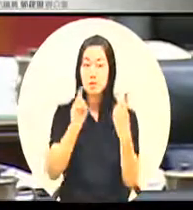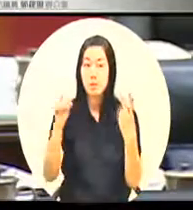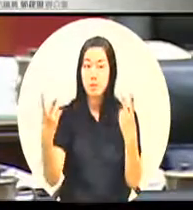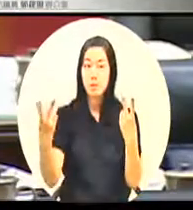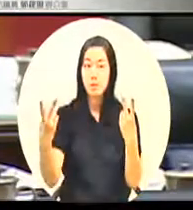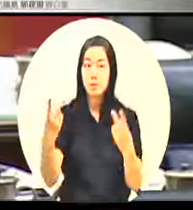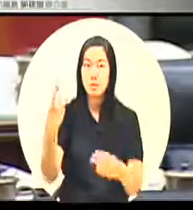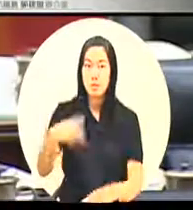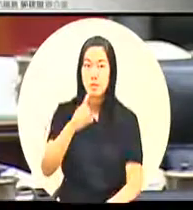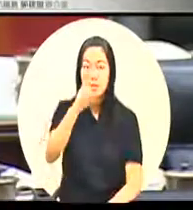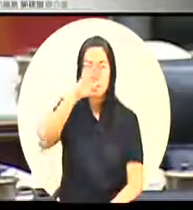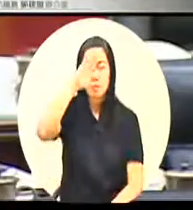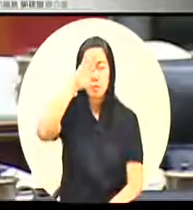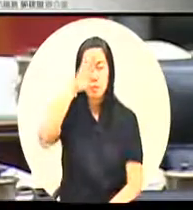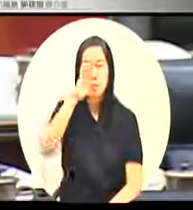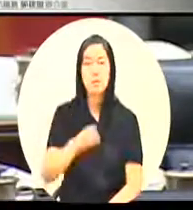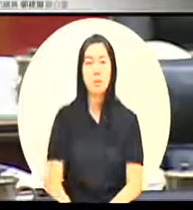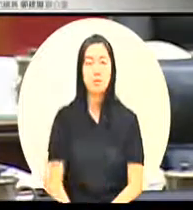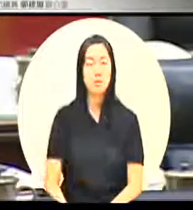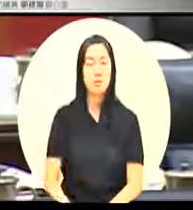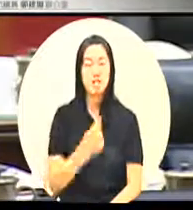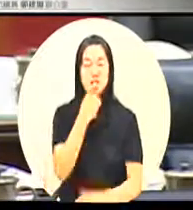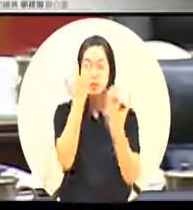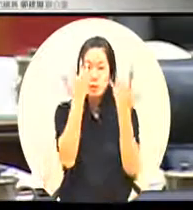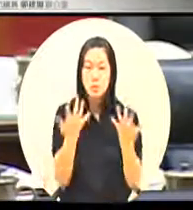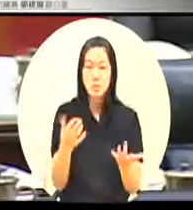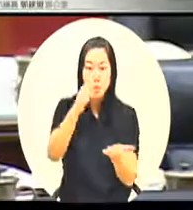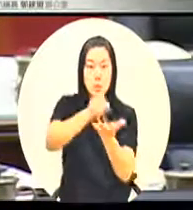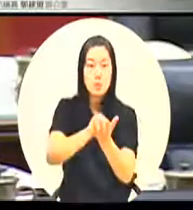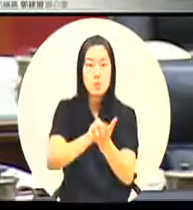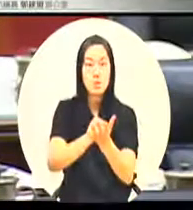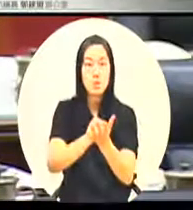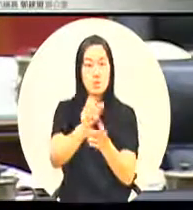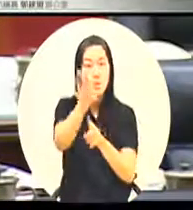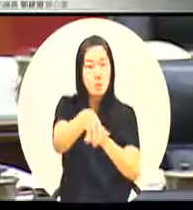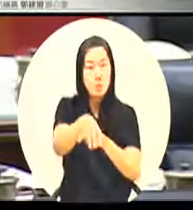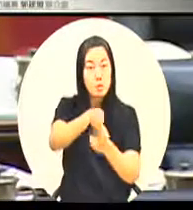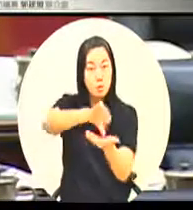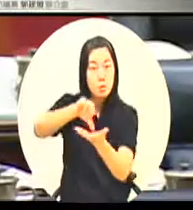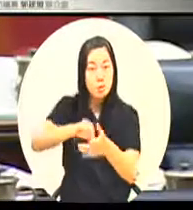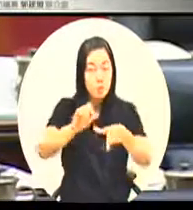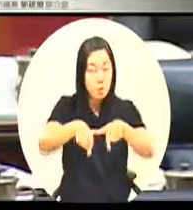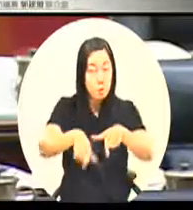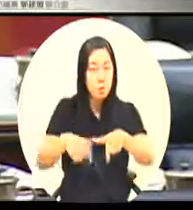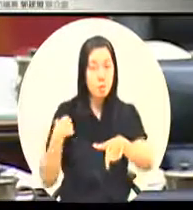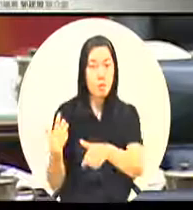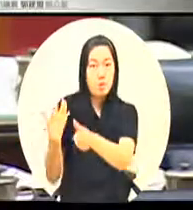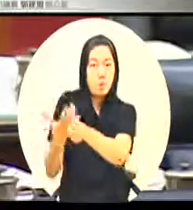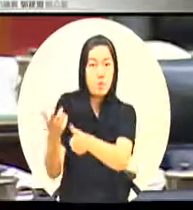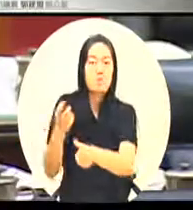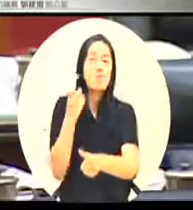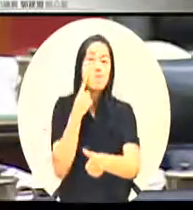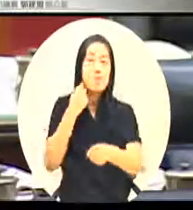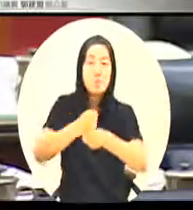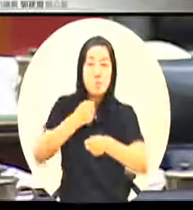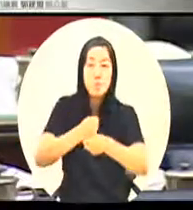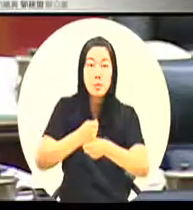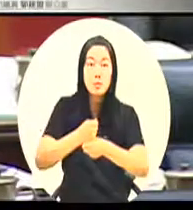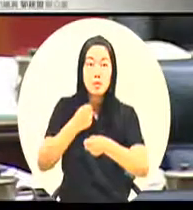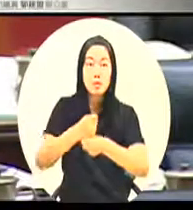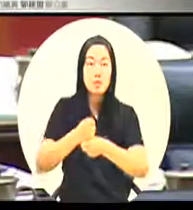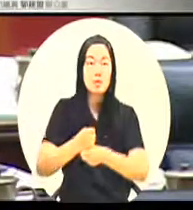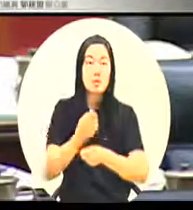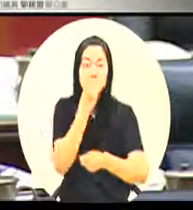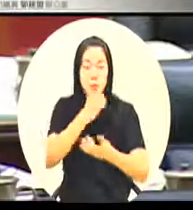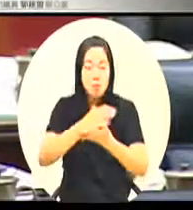印农产公司跟一间丸红农产公司去伪造这个食